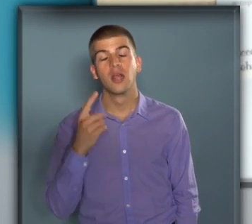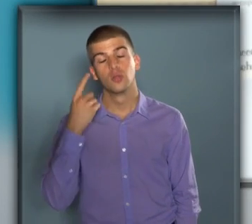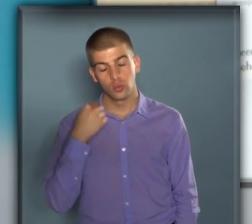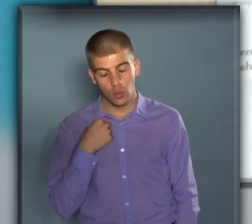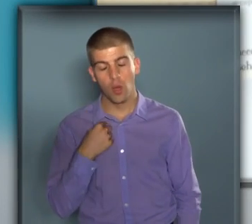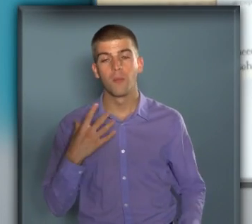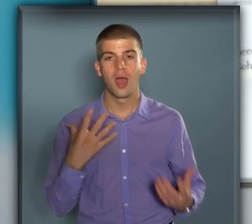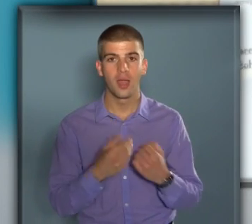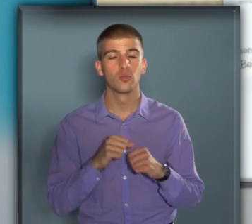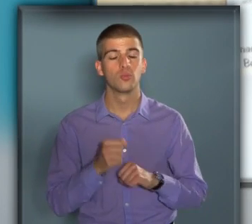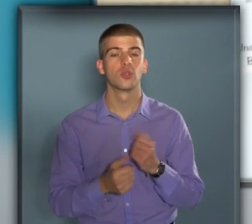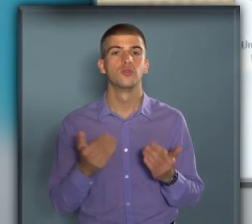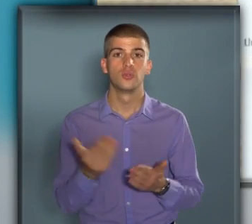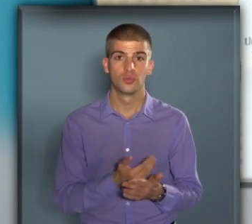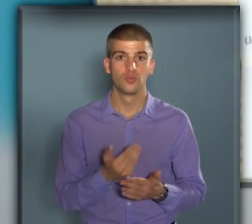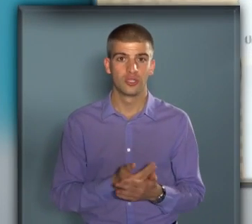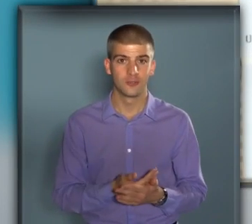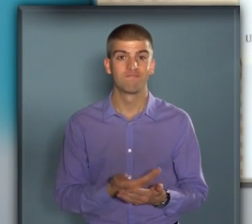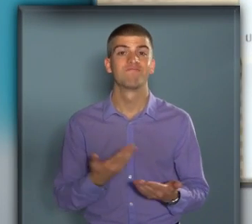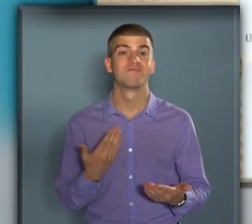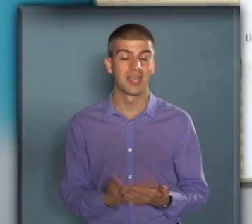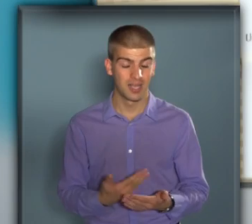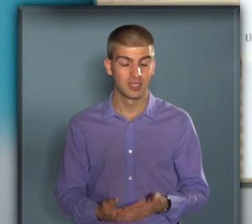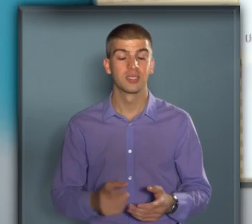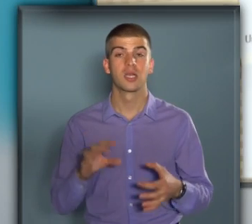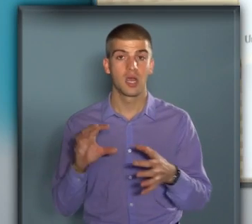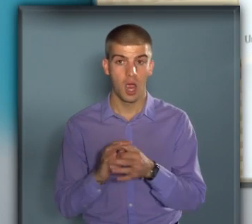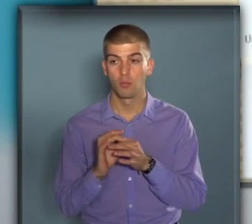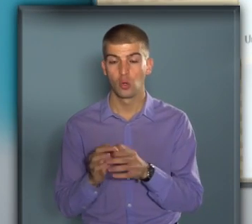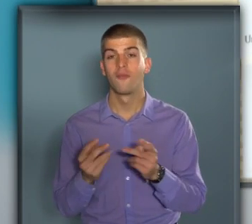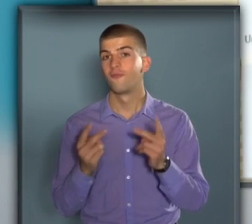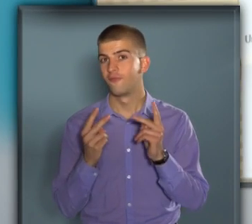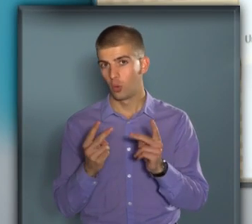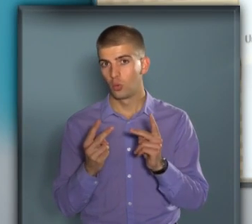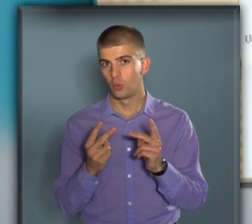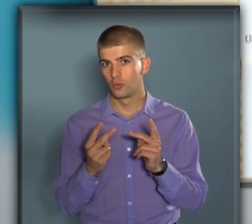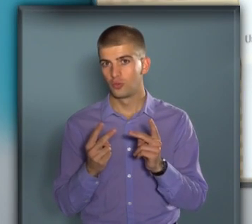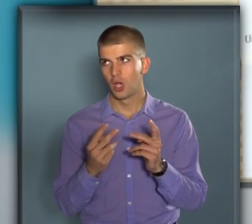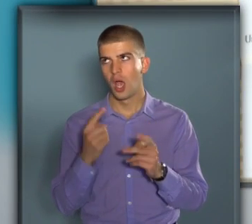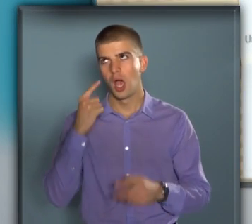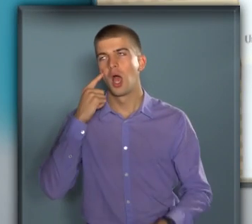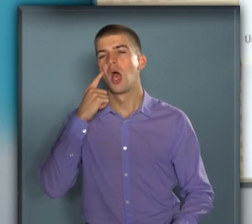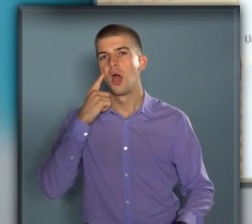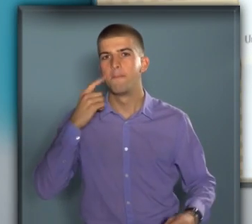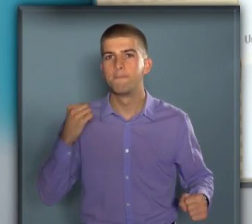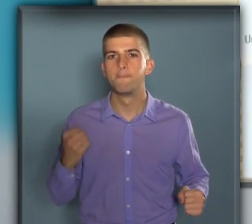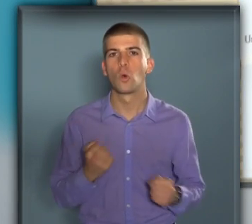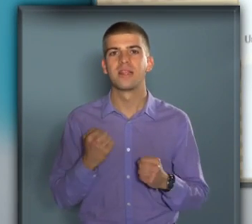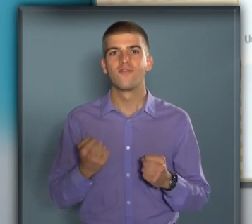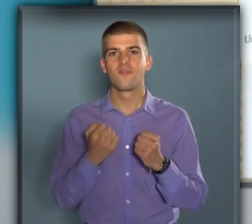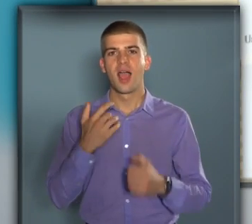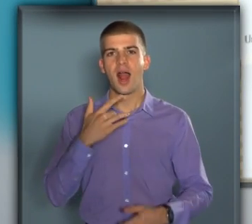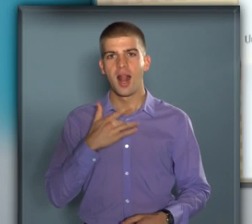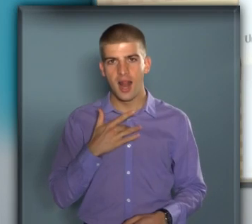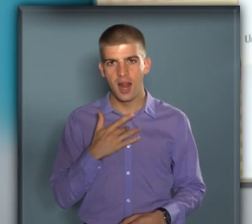az együttműködésre szükség van. Ezért a kapcsolat fontos. Ez egy elég motiváció ahhoz,